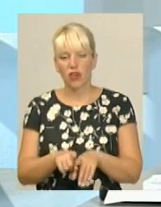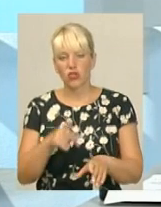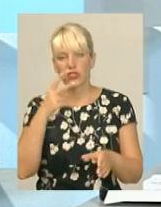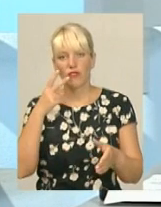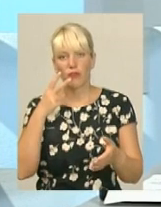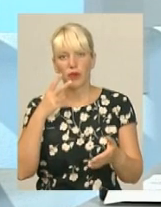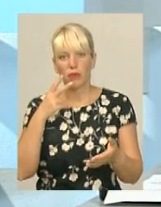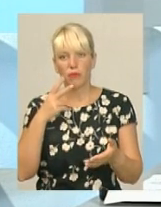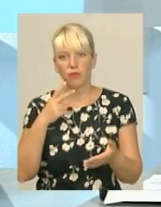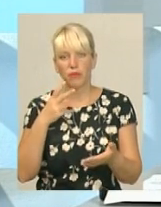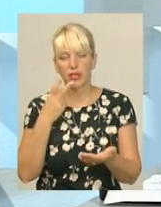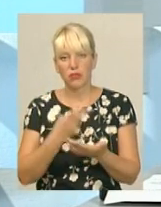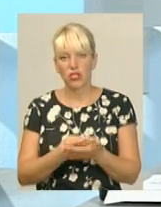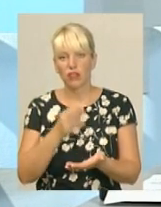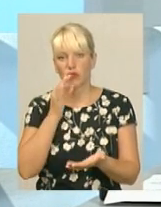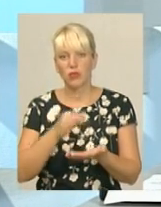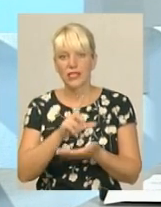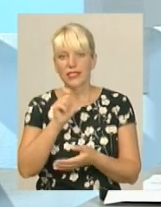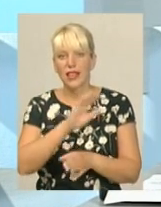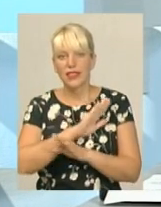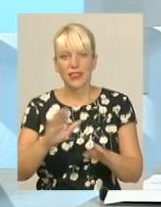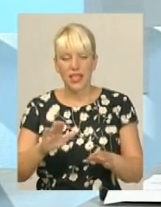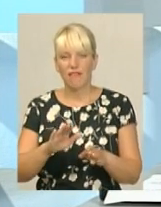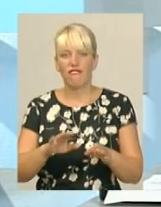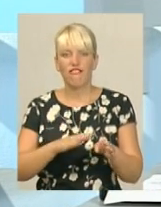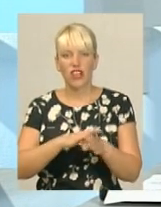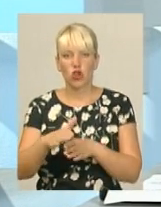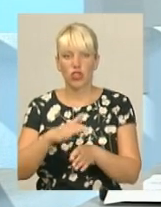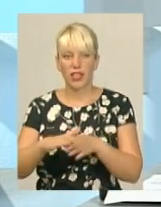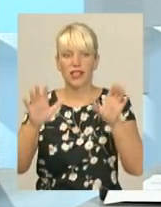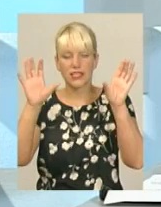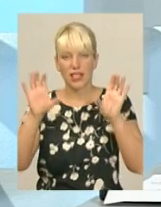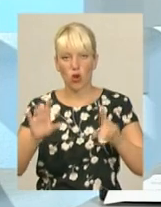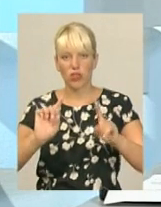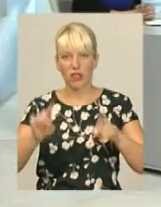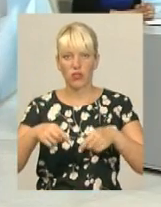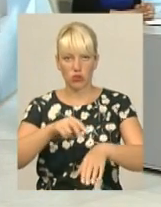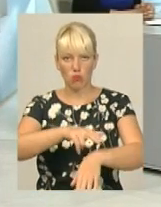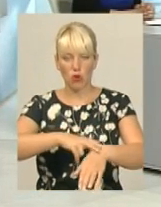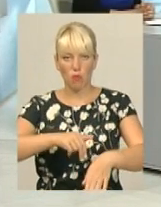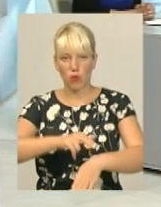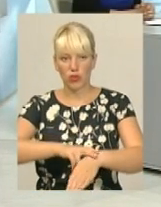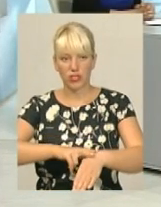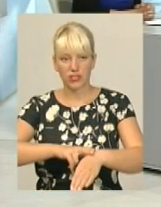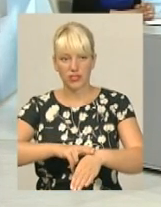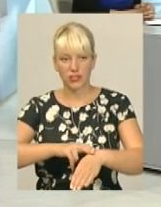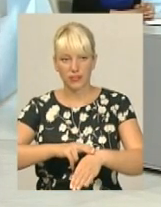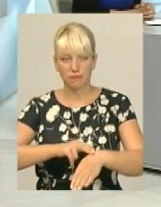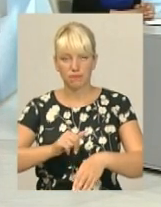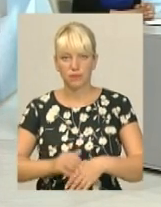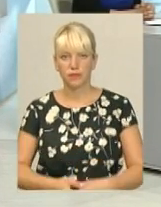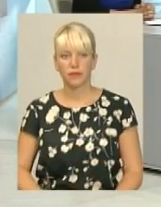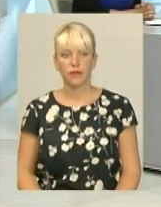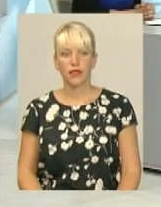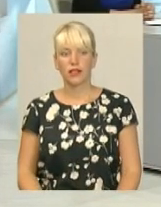відповідальність за невиконання, за злісне невиконання законних вимог працівників правоохоронних органів, працівників